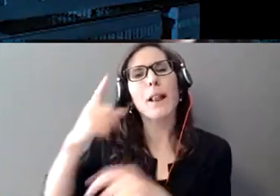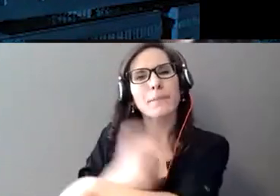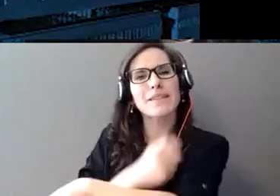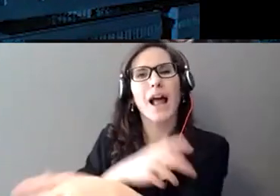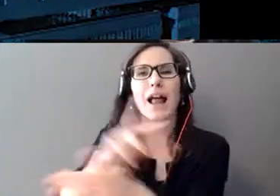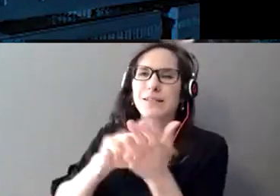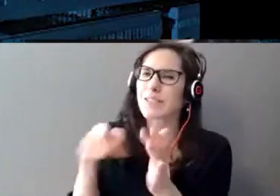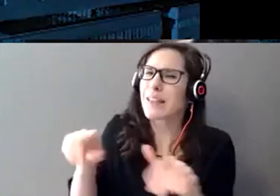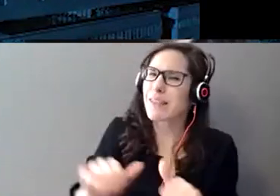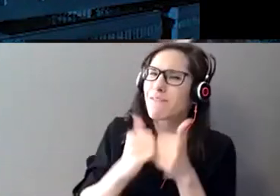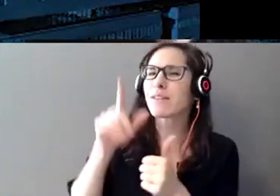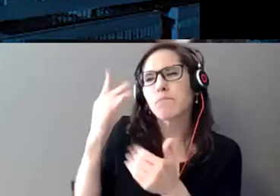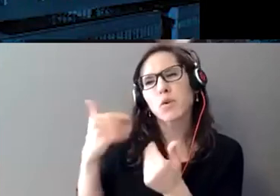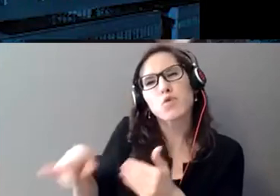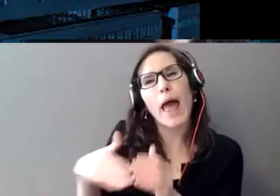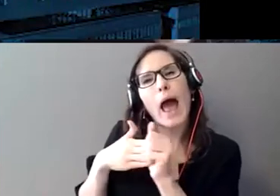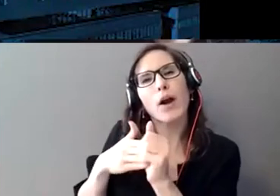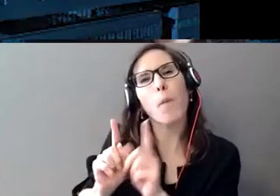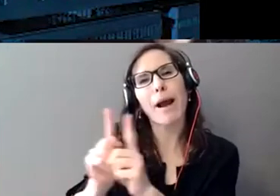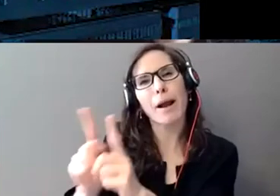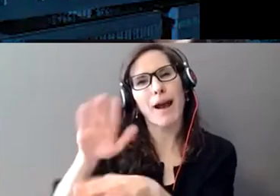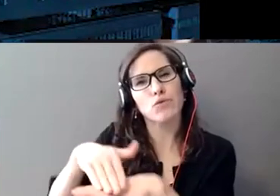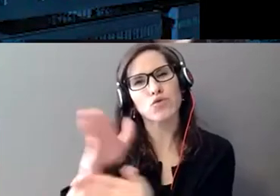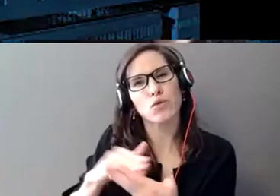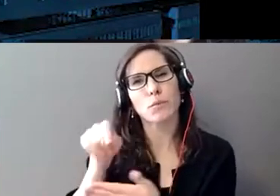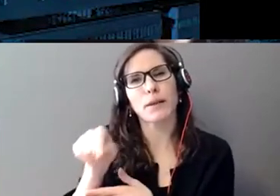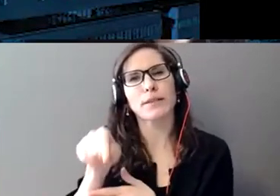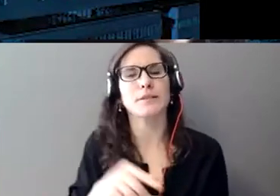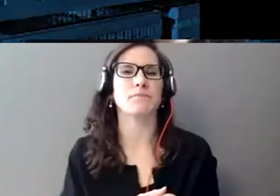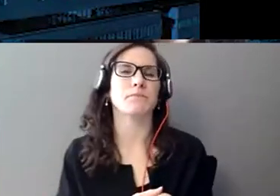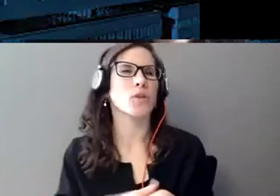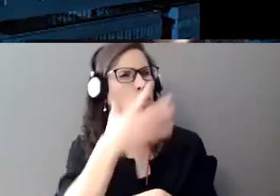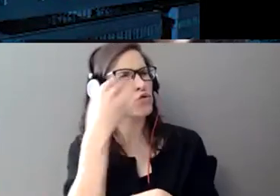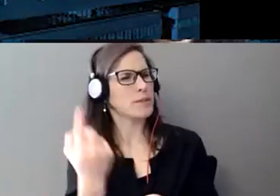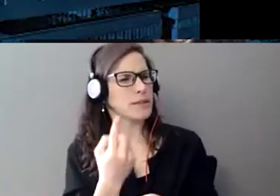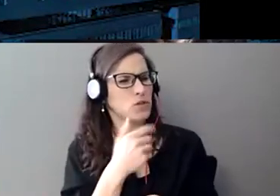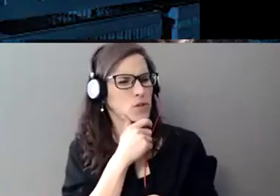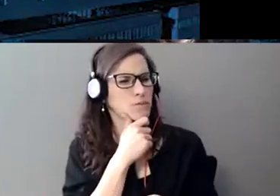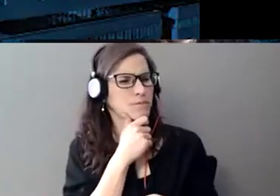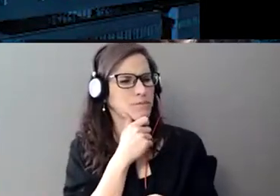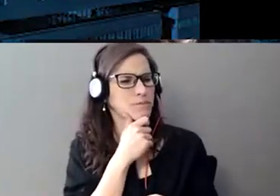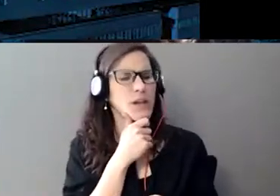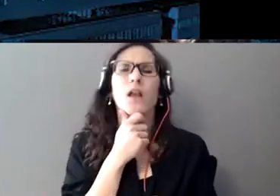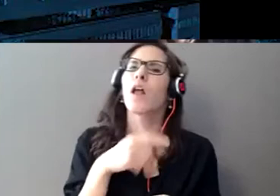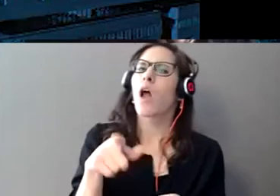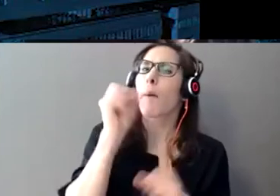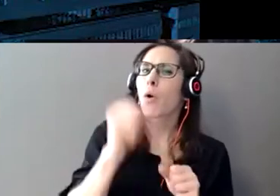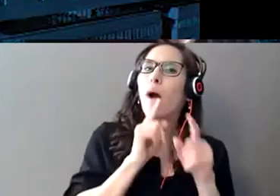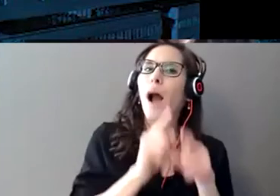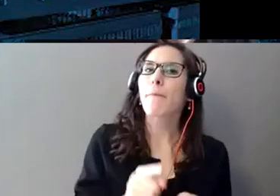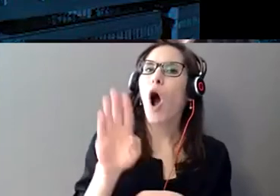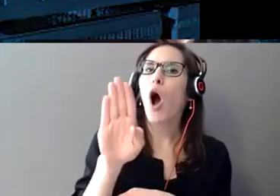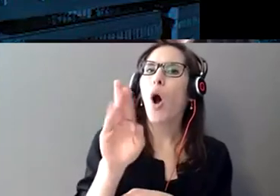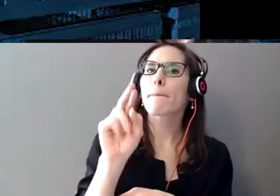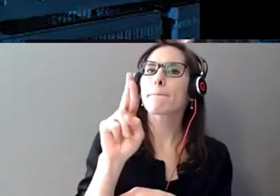est-ce que j'oublie des choses j'aime beaucoup je pourrais peut-être vous citer le rapport Bredard parce que je trouve que ce rapport-là dit